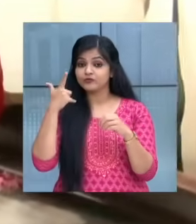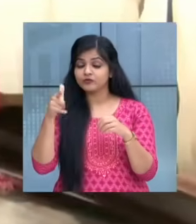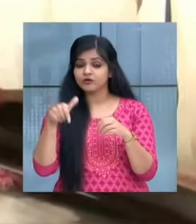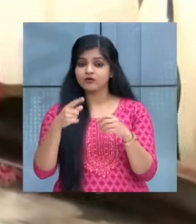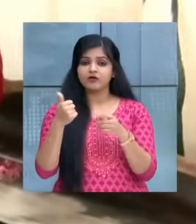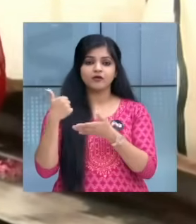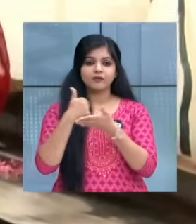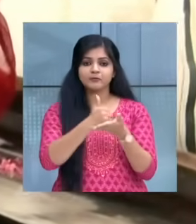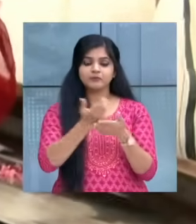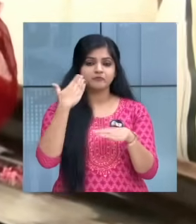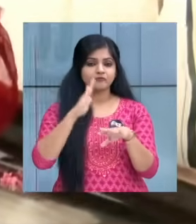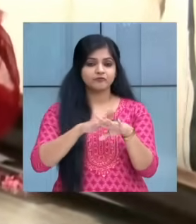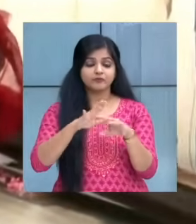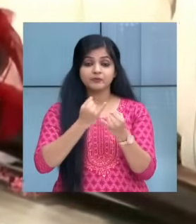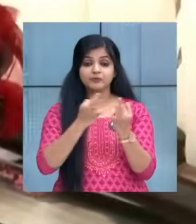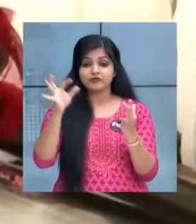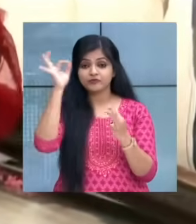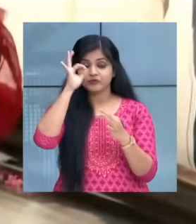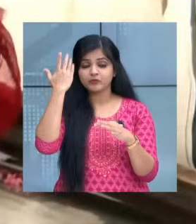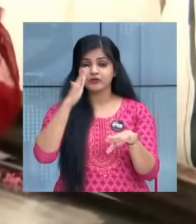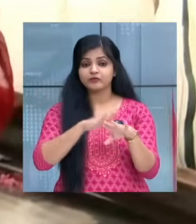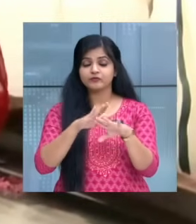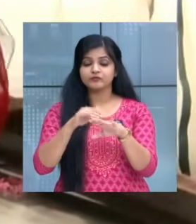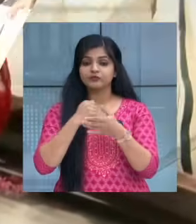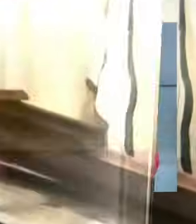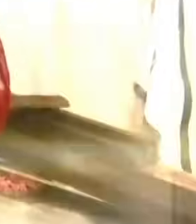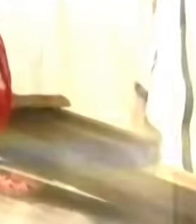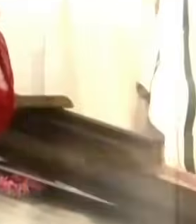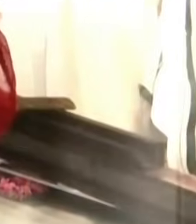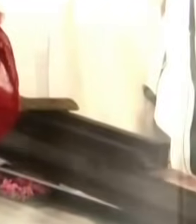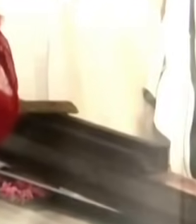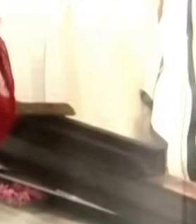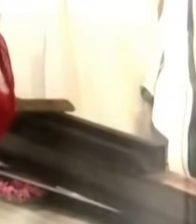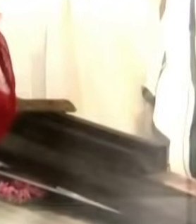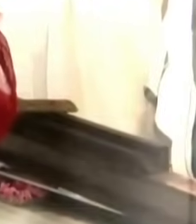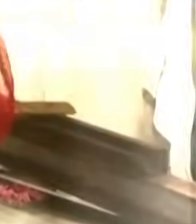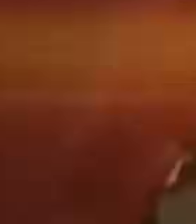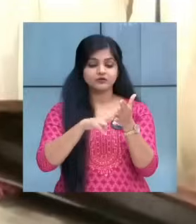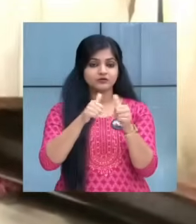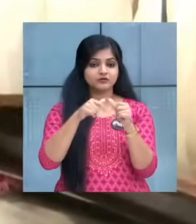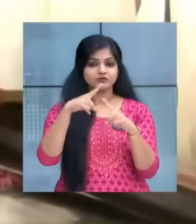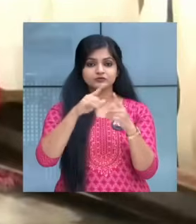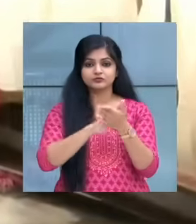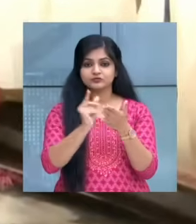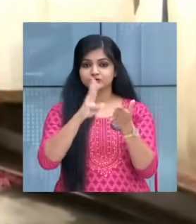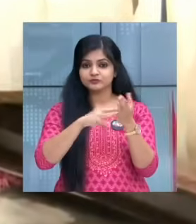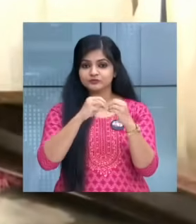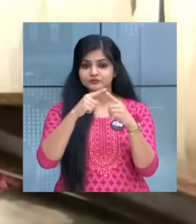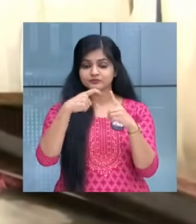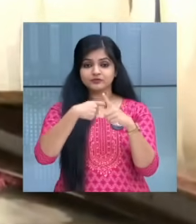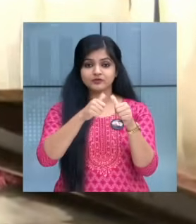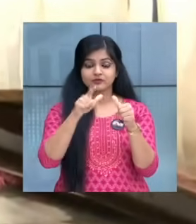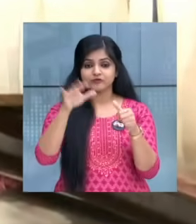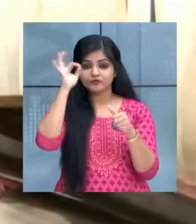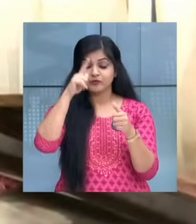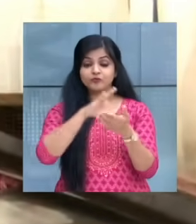അങ്ങനെ ഒട്ടനവധി സിനിമകളിൽ അദ്ദേഹം സഹായിച്ചിട്ടുണ്ട്. തൂവാനത്തുമ്പികൾ പോലുള്ള സിനിമകൾ പൂർത്തിയാകാൻ തന്നെ കാരണം ഗാന്ധിമതി ബാലൻ എന്ന വ്യക്തിയായിരുന്നു.